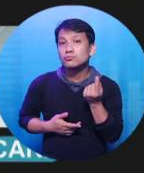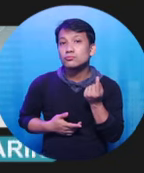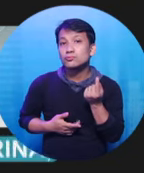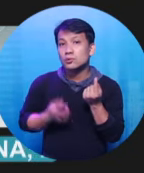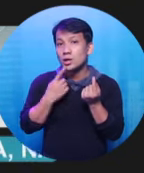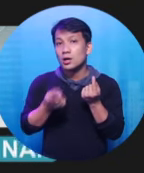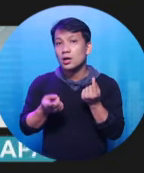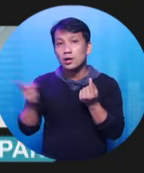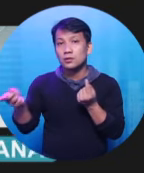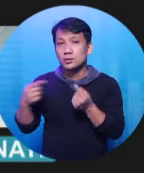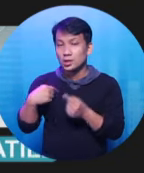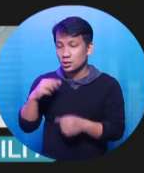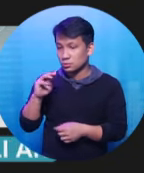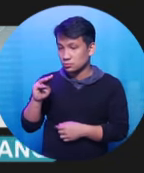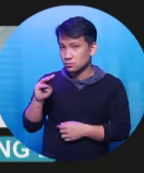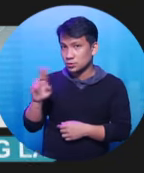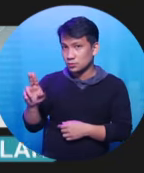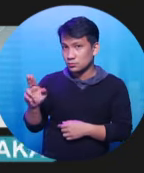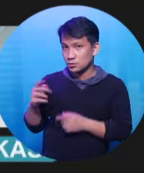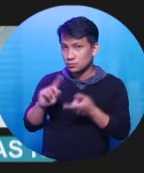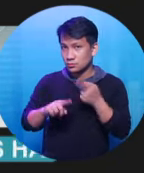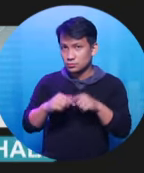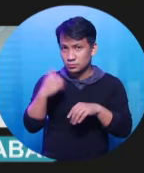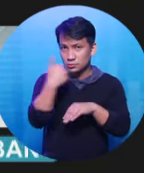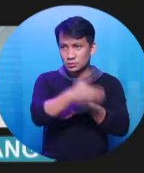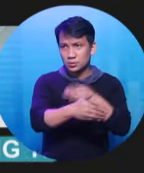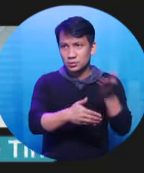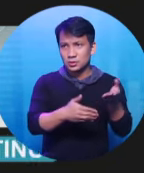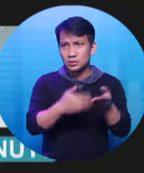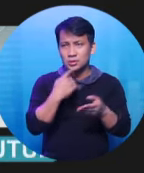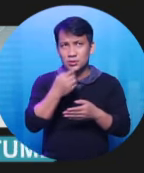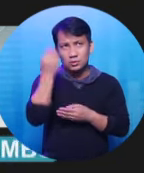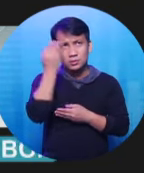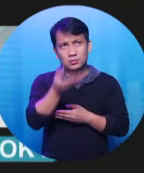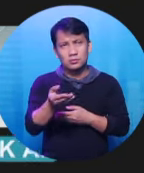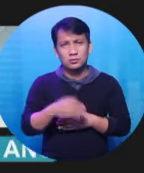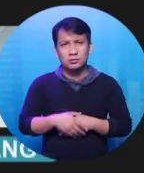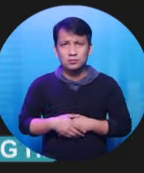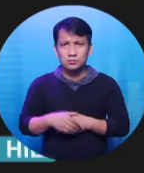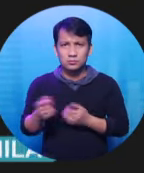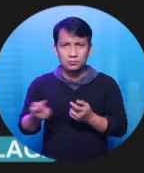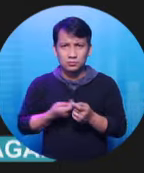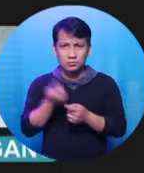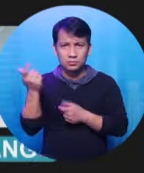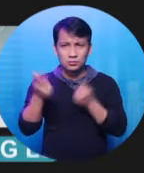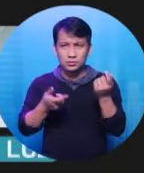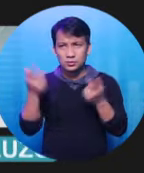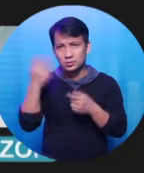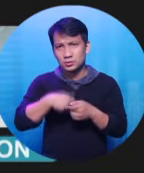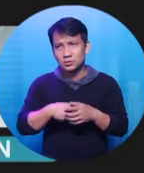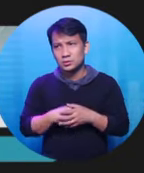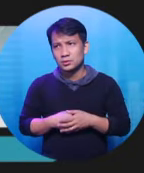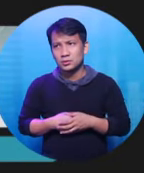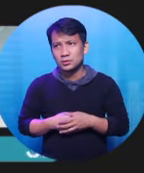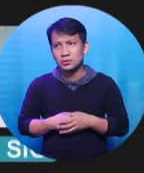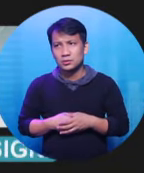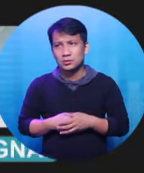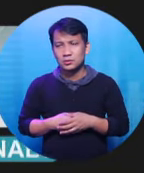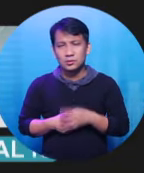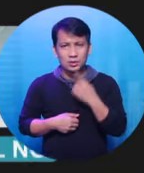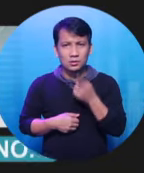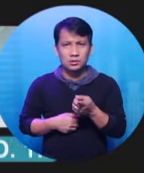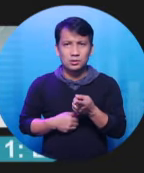kaming mutual friend, pinamessage ko siya na, uy, baka sabihin pwede namang pa-delete to kasi hindi maganda yung joke. Eh,